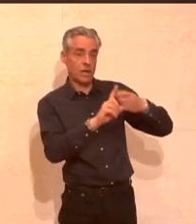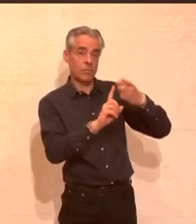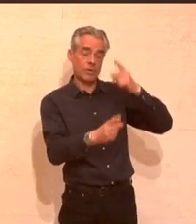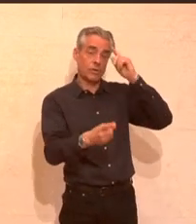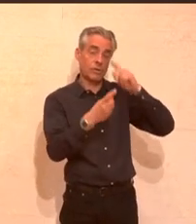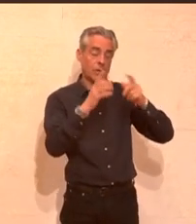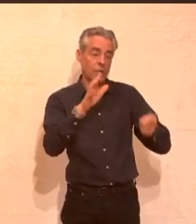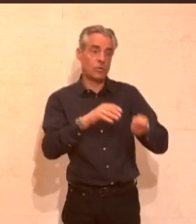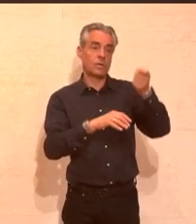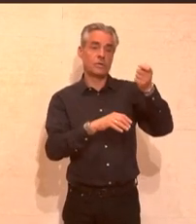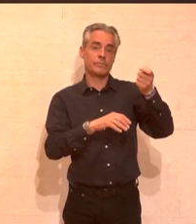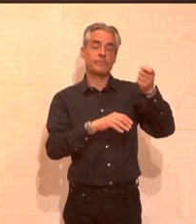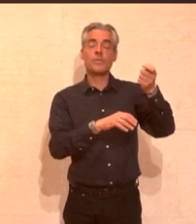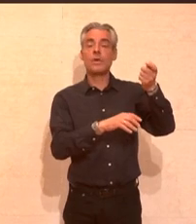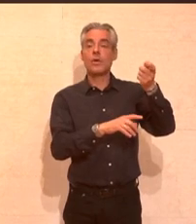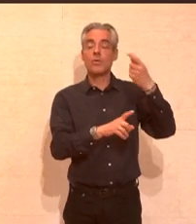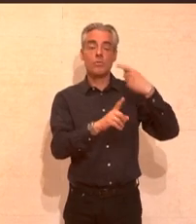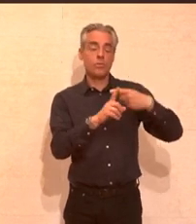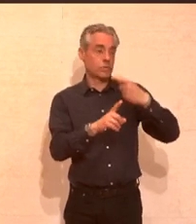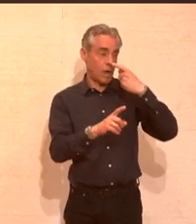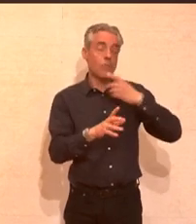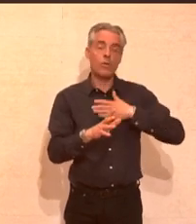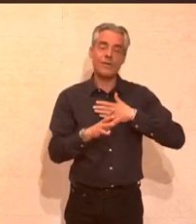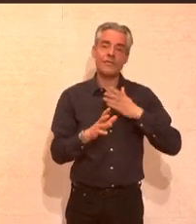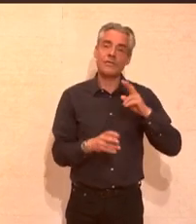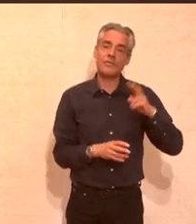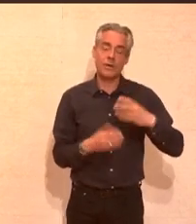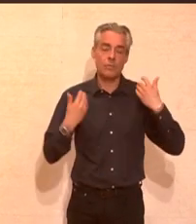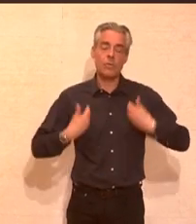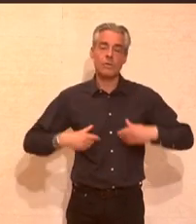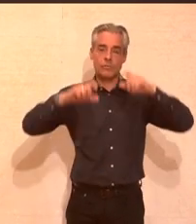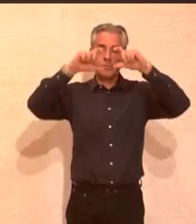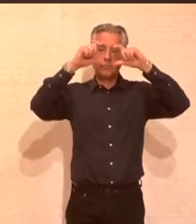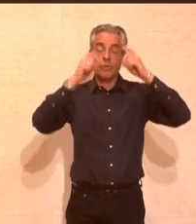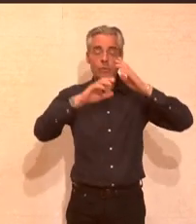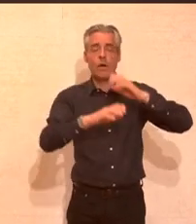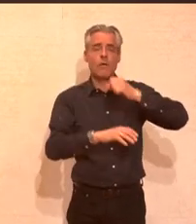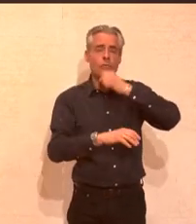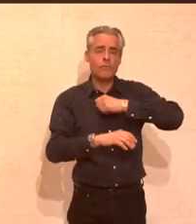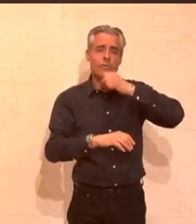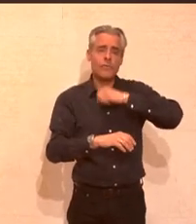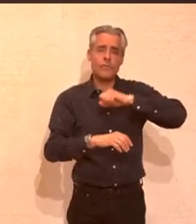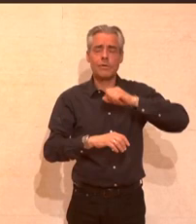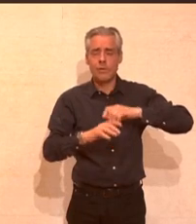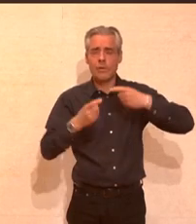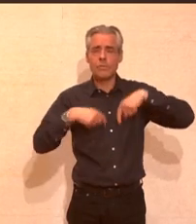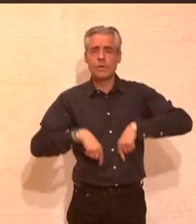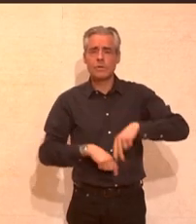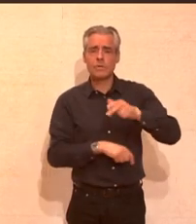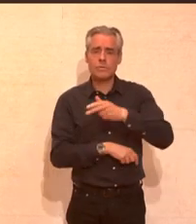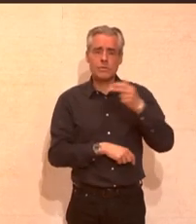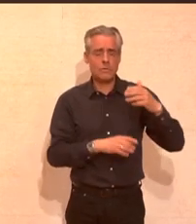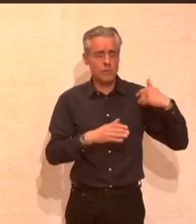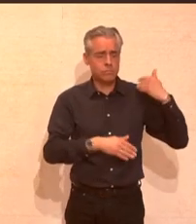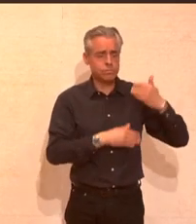matière éducative et je crois pouvoir dire en tant que vieux routier de la maison éducation nationale maintenant qu'on s'en